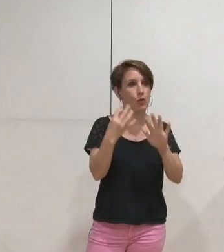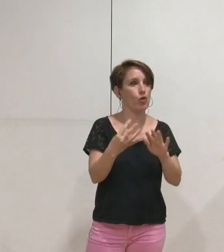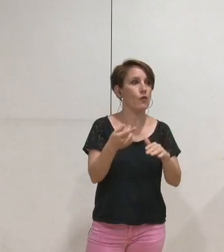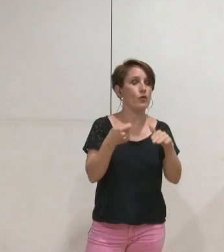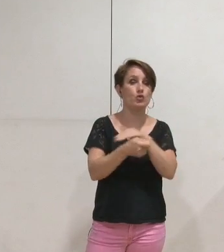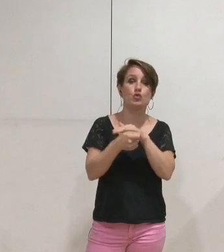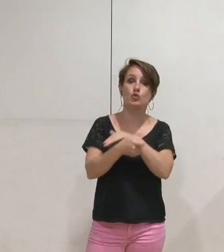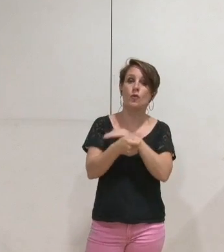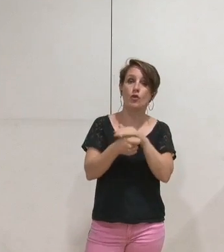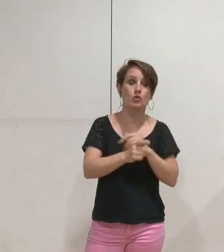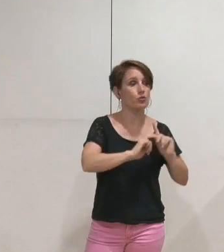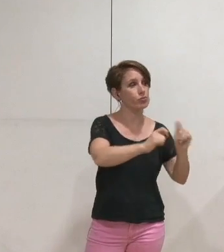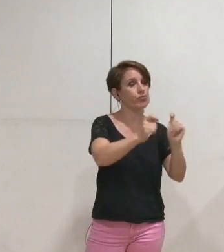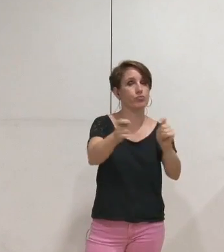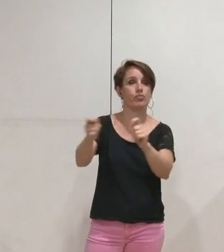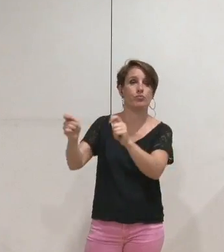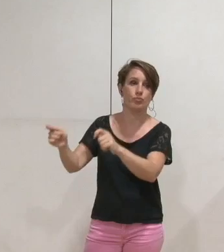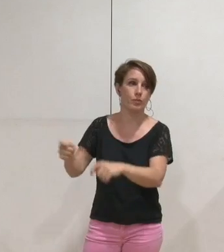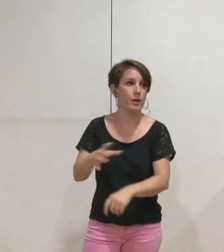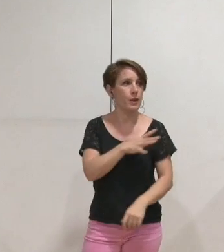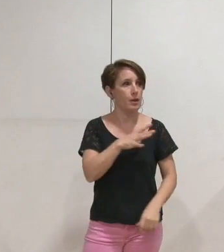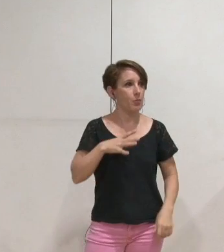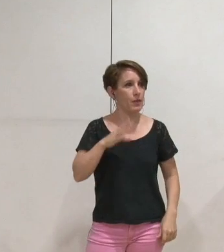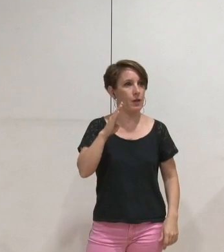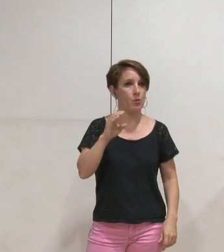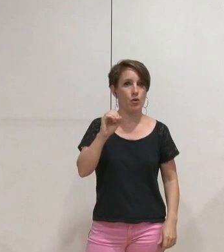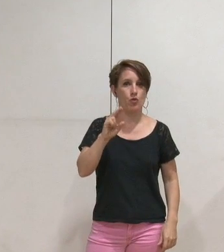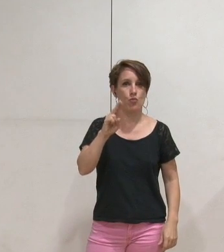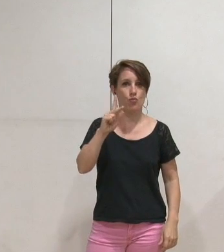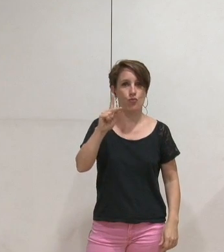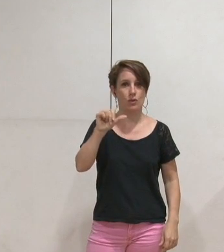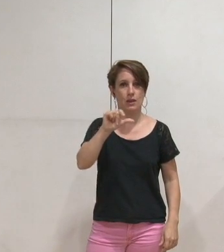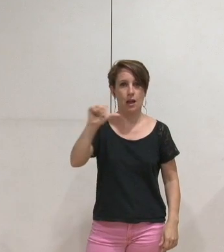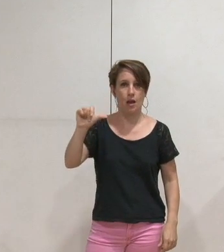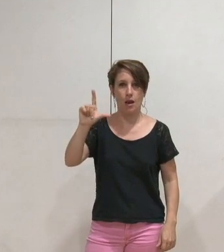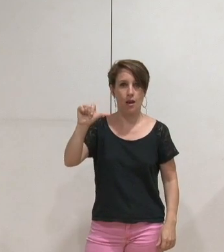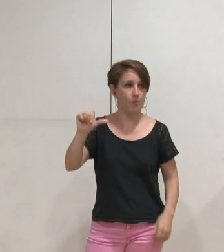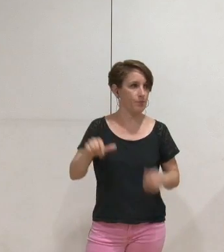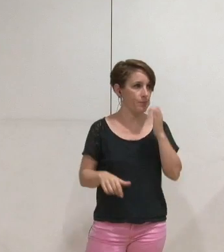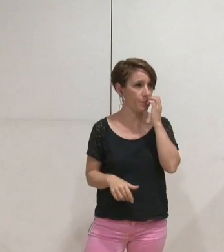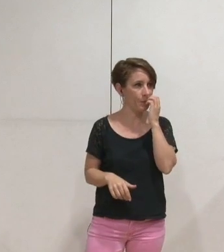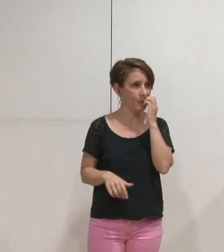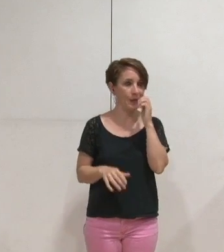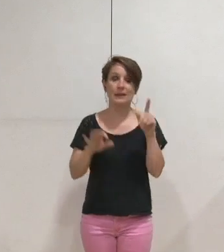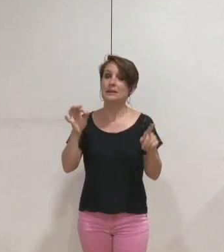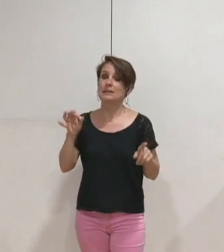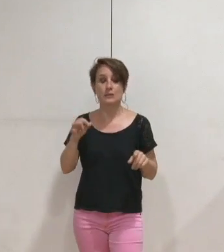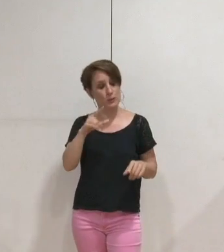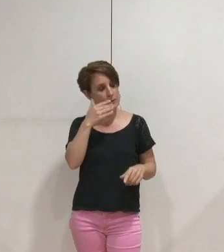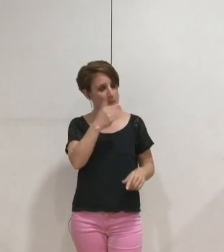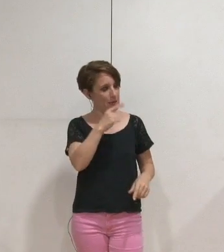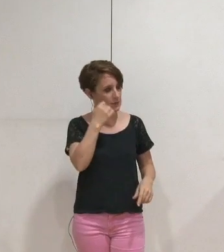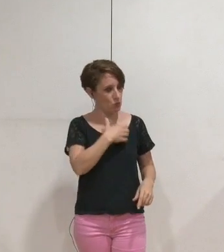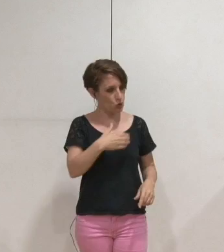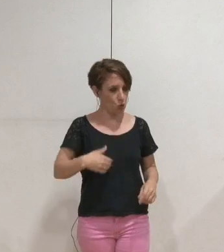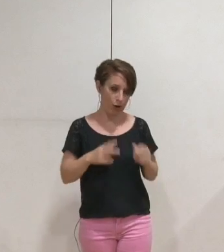crédit existant madame boucala oui oui merci Monsieur le Maire pour une explication de vote qui sera